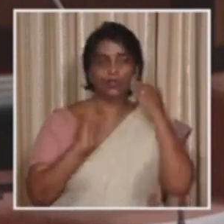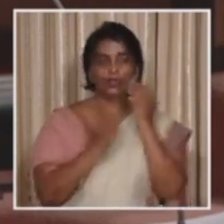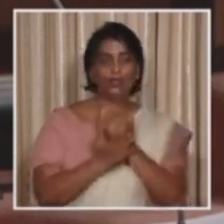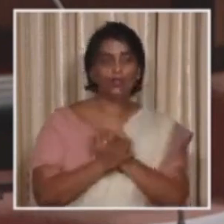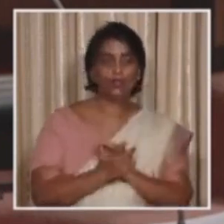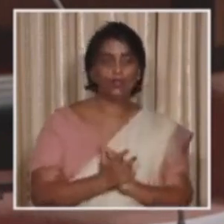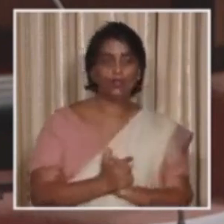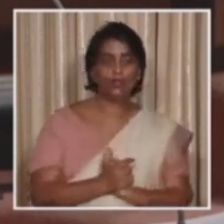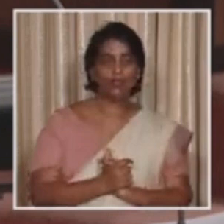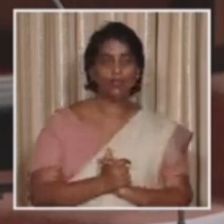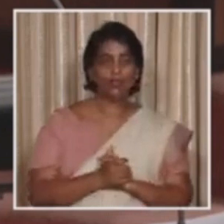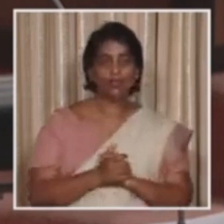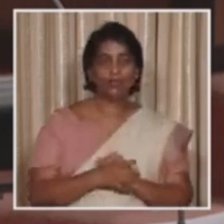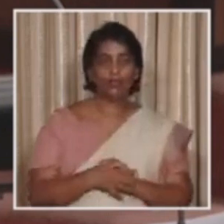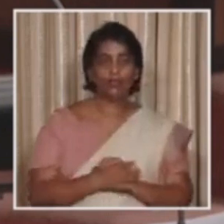கொக்குத்தொடுவாயில்